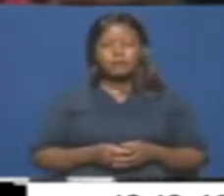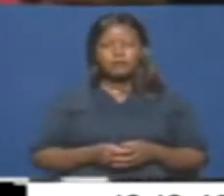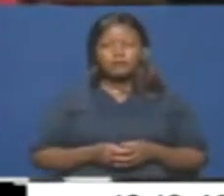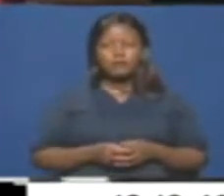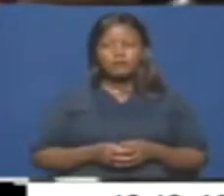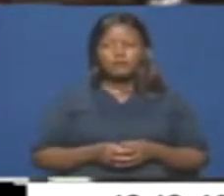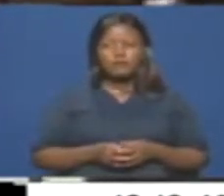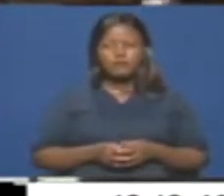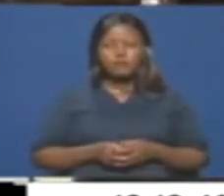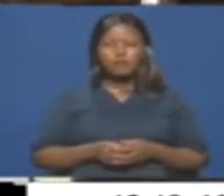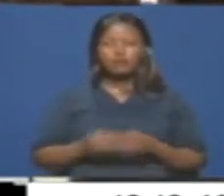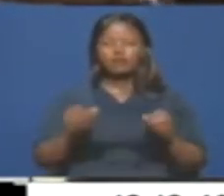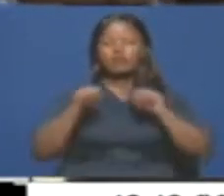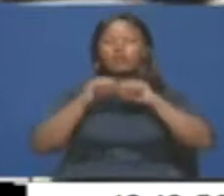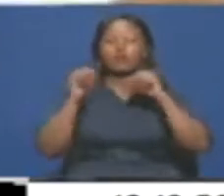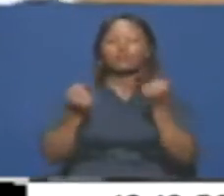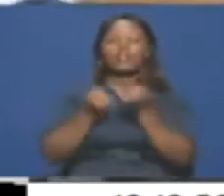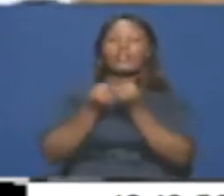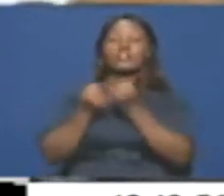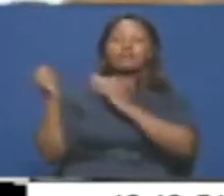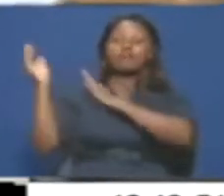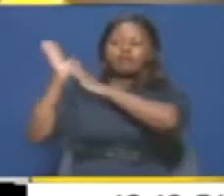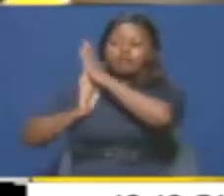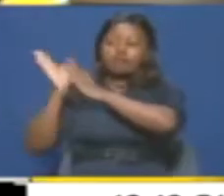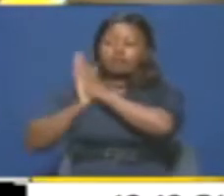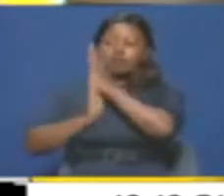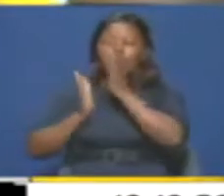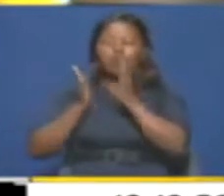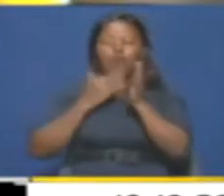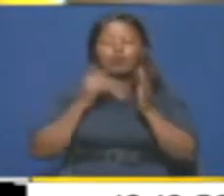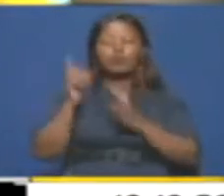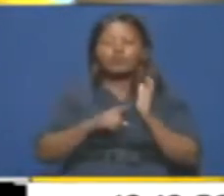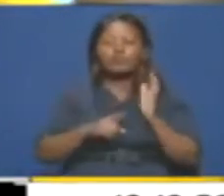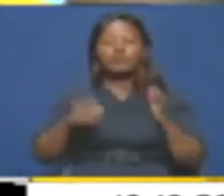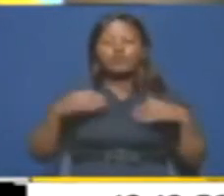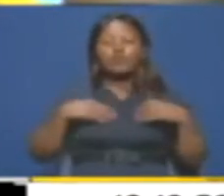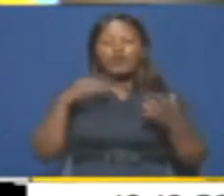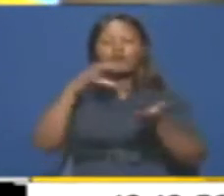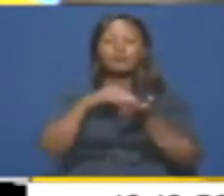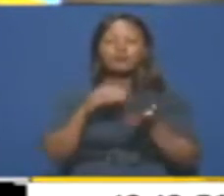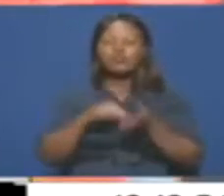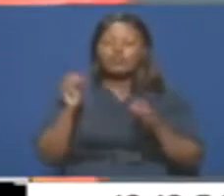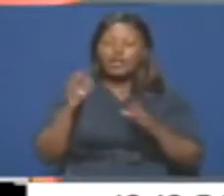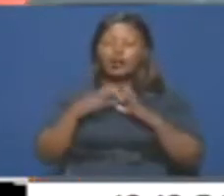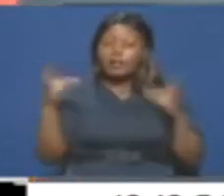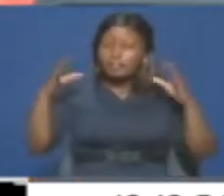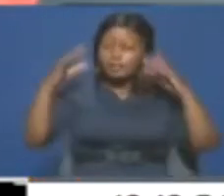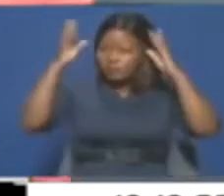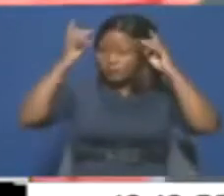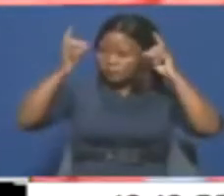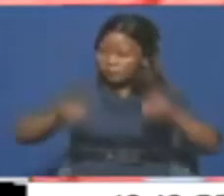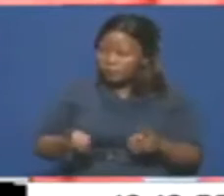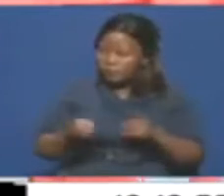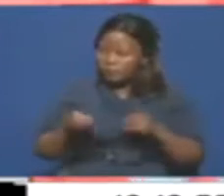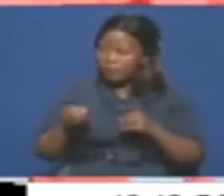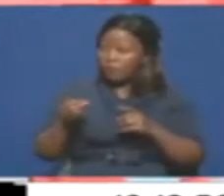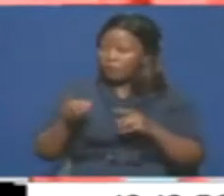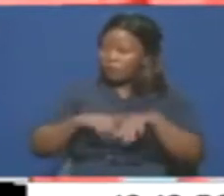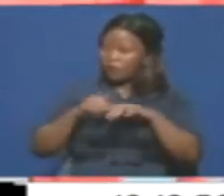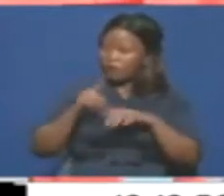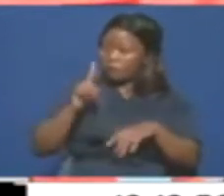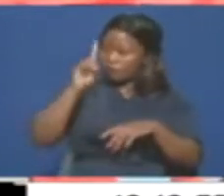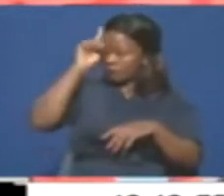Jamii ya Rastafari inataka kutambuliwa na kupewa nafasi katika maamuzi muhimu. Wakiongea huko Nyandarua, wanachama wa kundi hilo